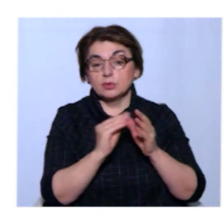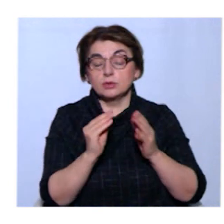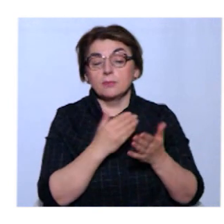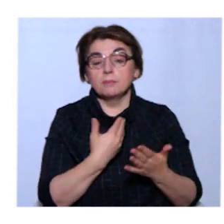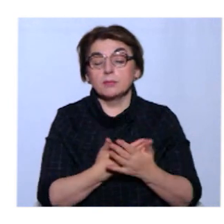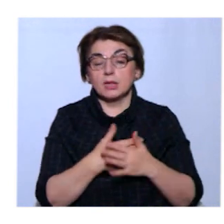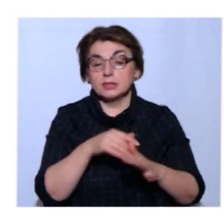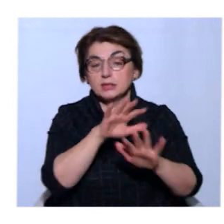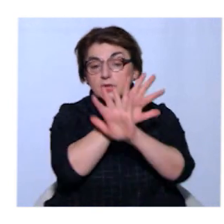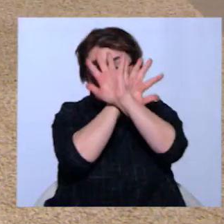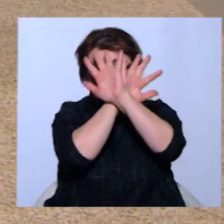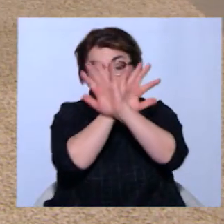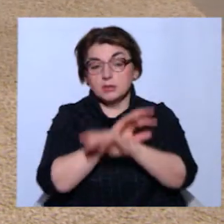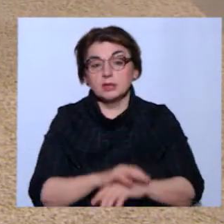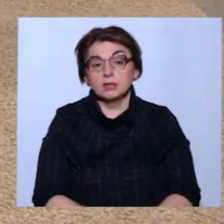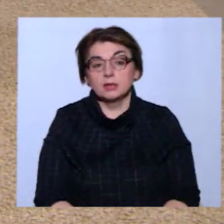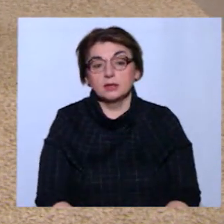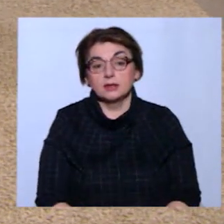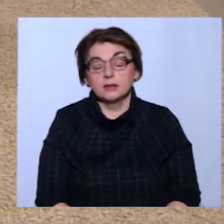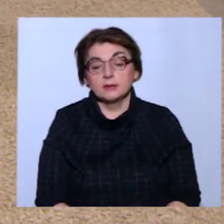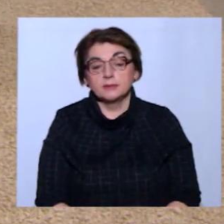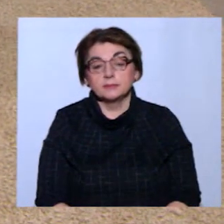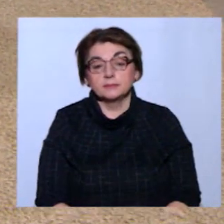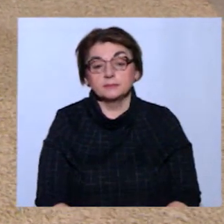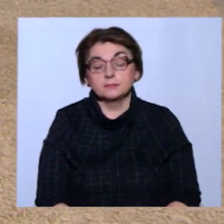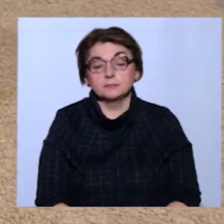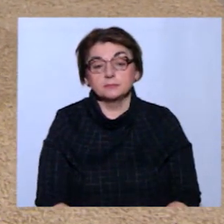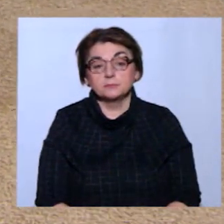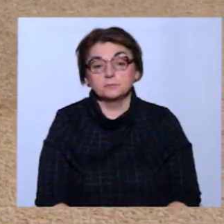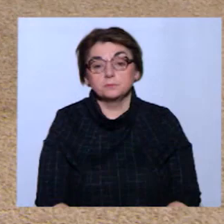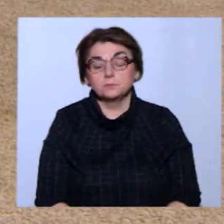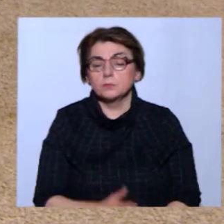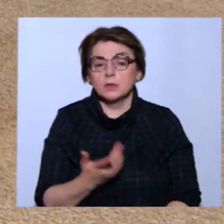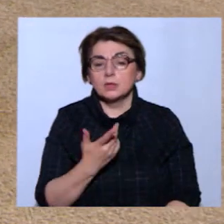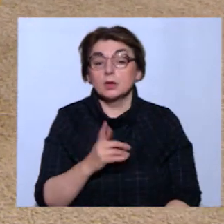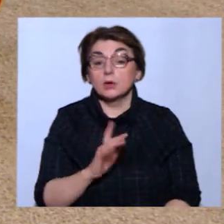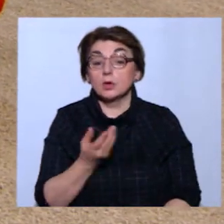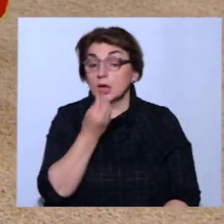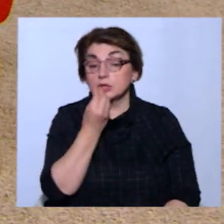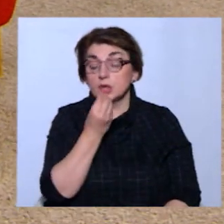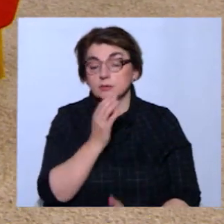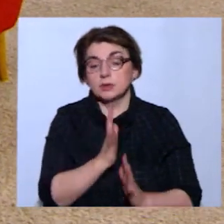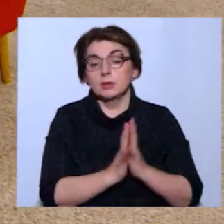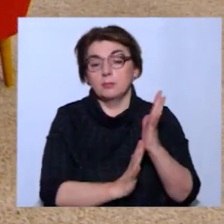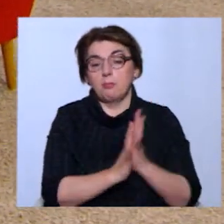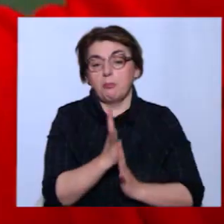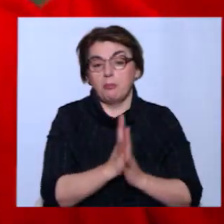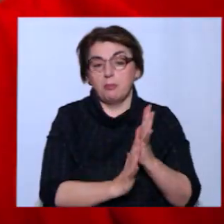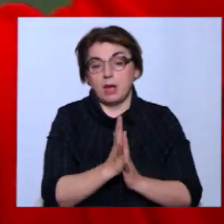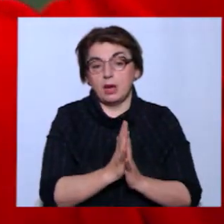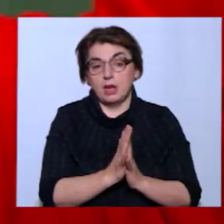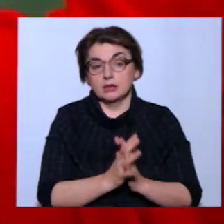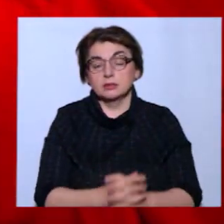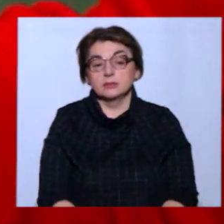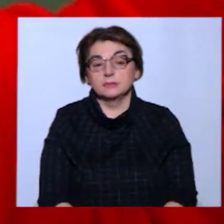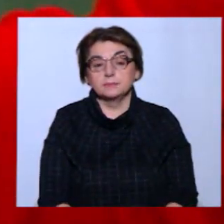მაგალითად ირემი. და ცარცი აქ მაქვს. ირემი არის მცენარის მჭამელი ცხოველი და შემიძლია აქ